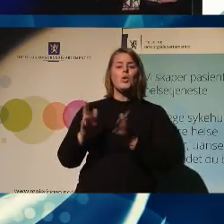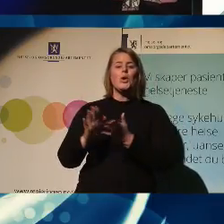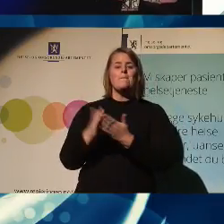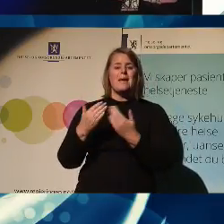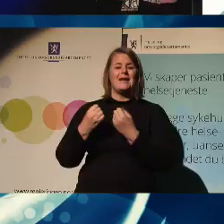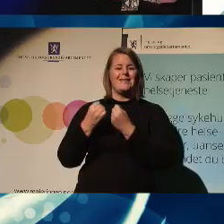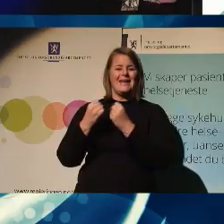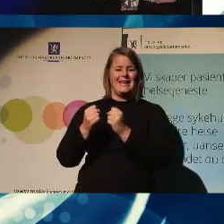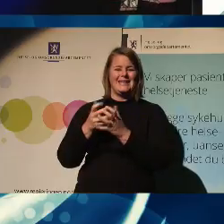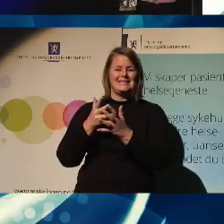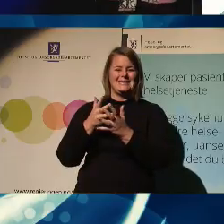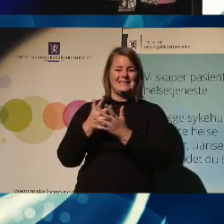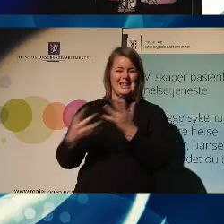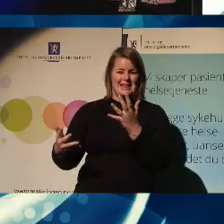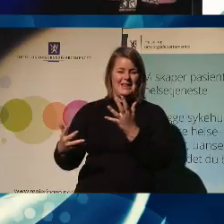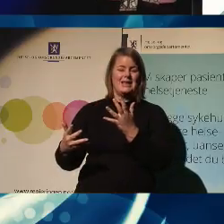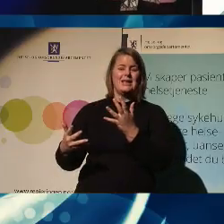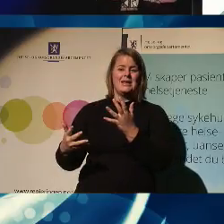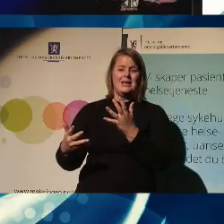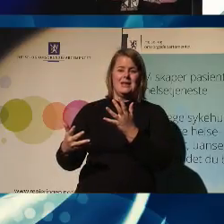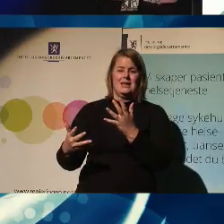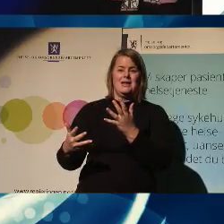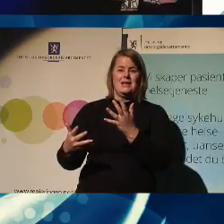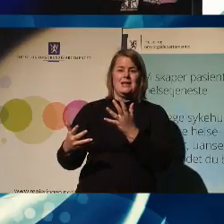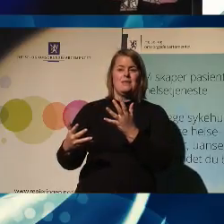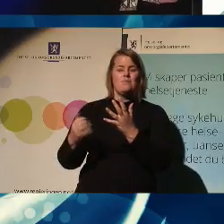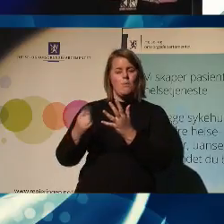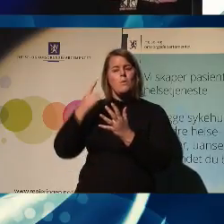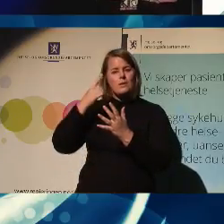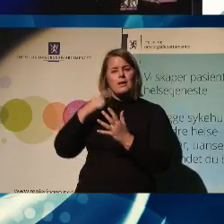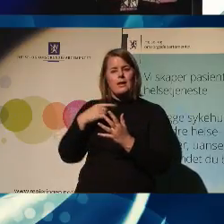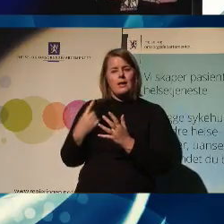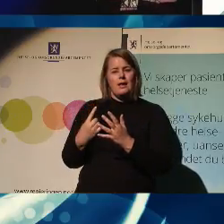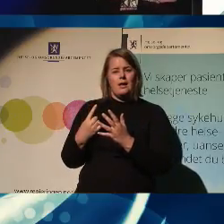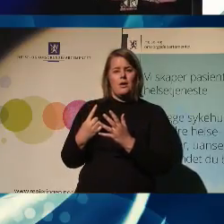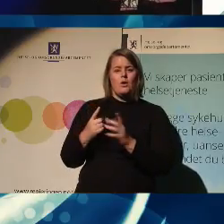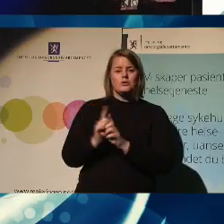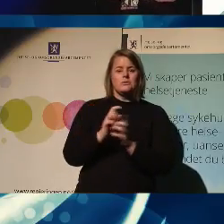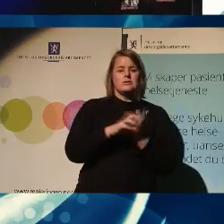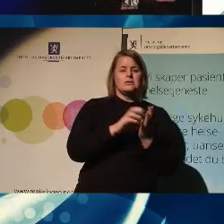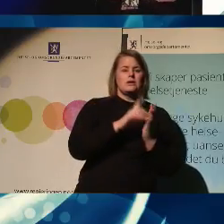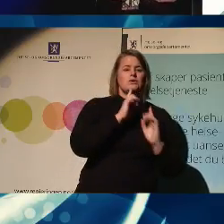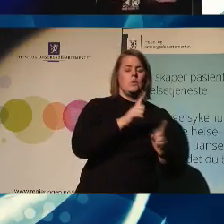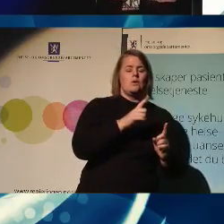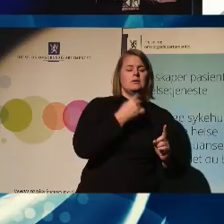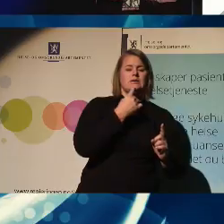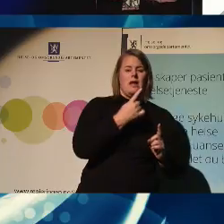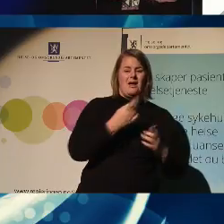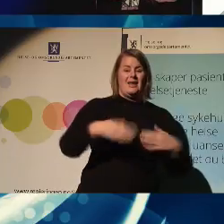brukermedvirkningssnitt, og vi tenker, som statsråden har sagt flere ganger, at equality